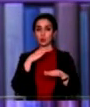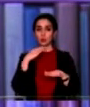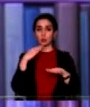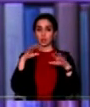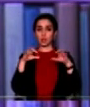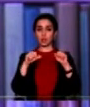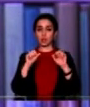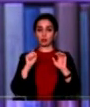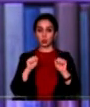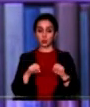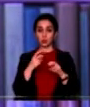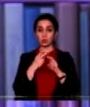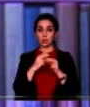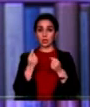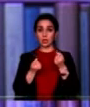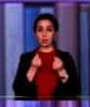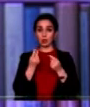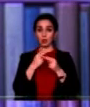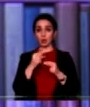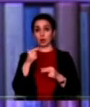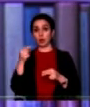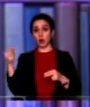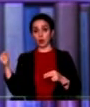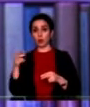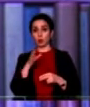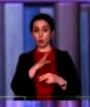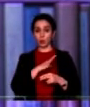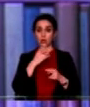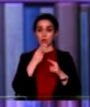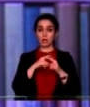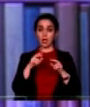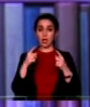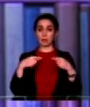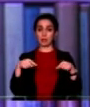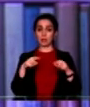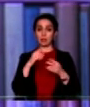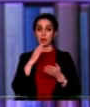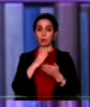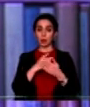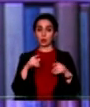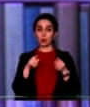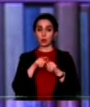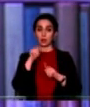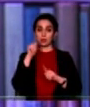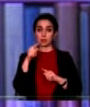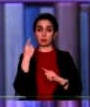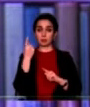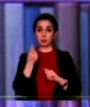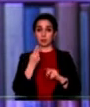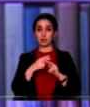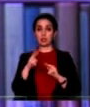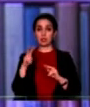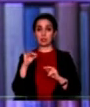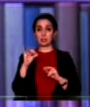mumkin. Bu kamchilikdan xoli bo'lgan obyektlar ham mavjud. Demak, ulardan biri aynan list